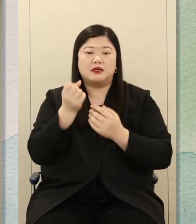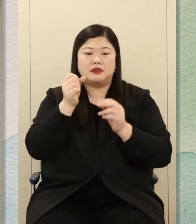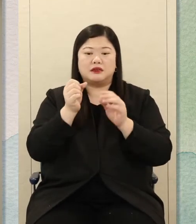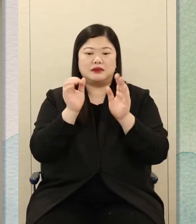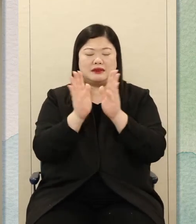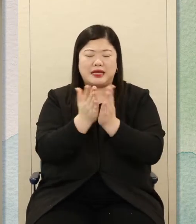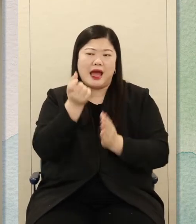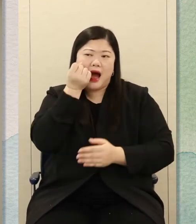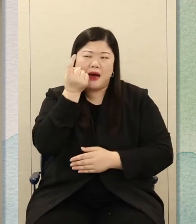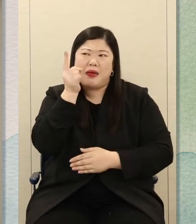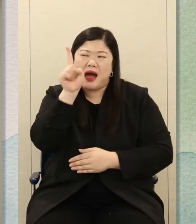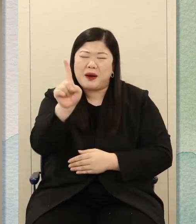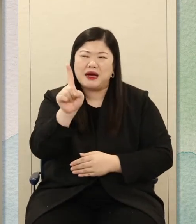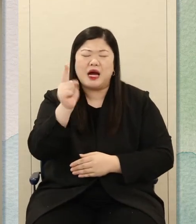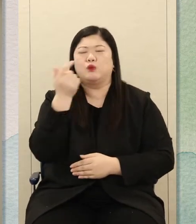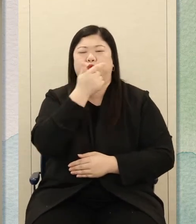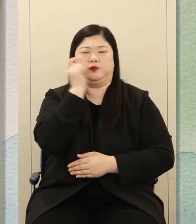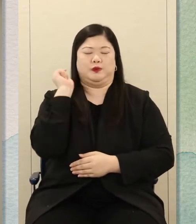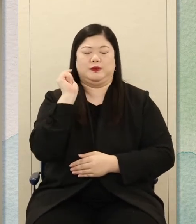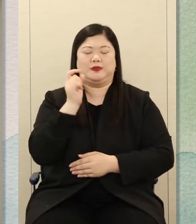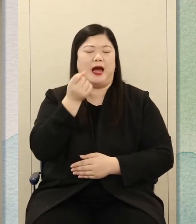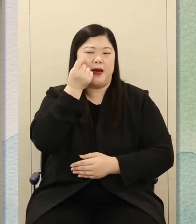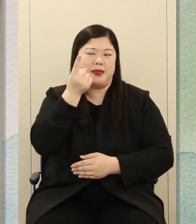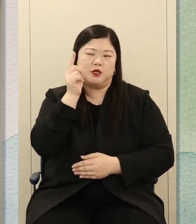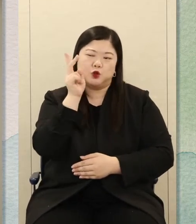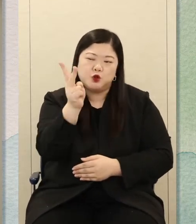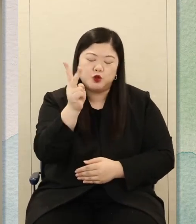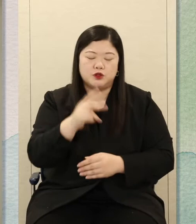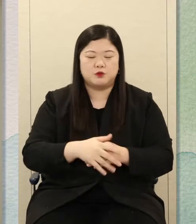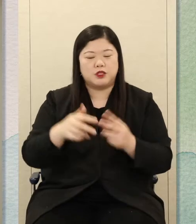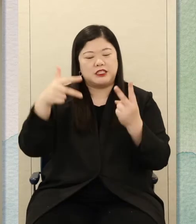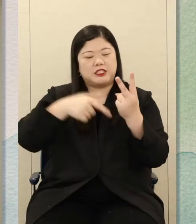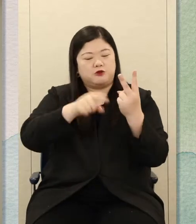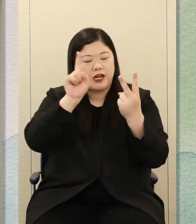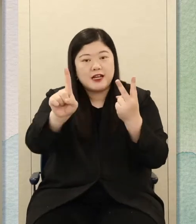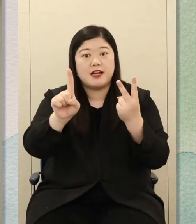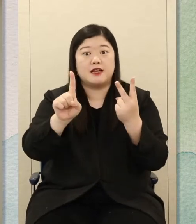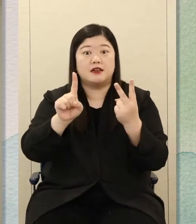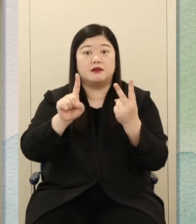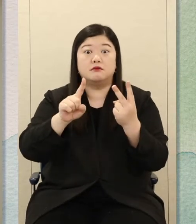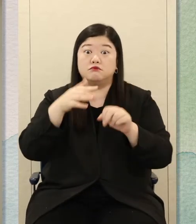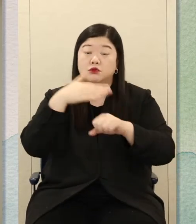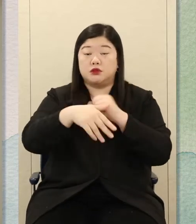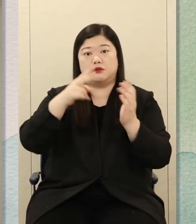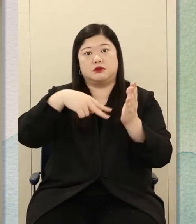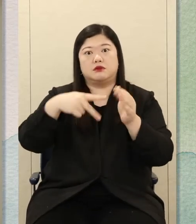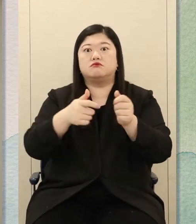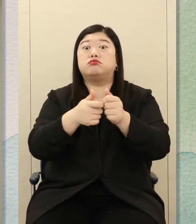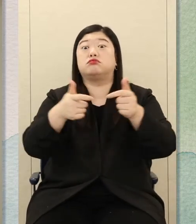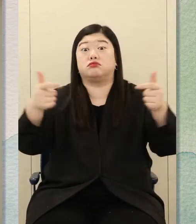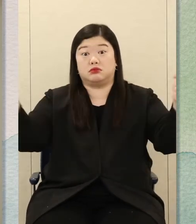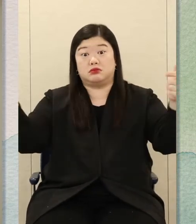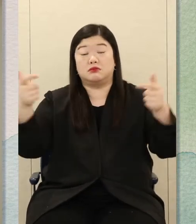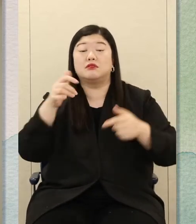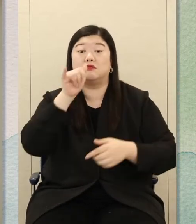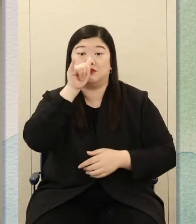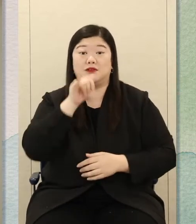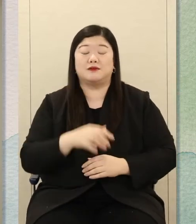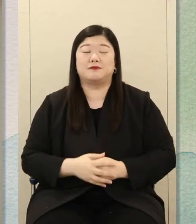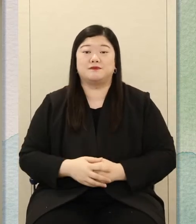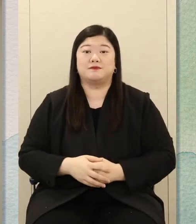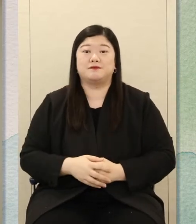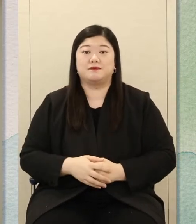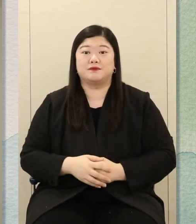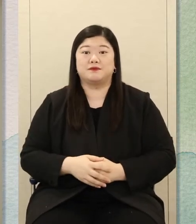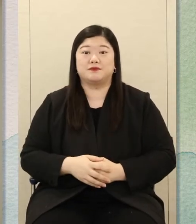수가 있어. 그런 과감한 도전하셔서 격주로 많이 하세요. 격주 독서 모임이 굉장히